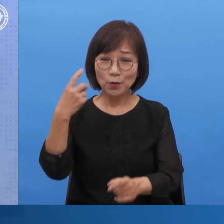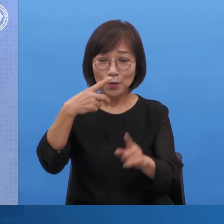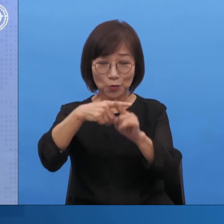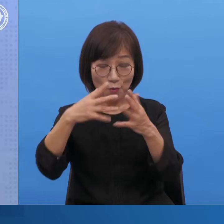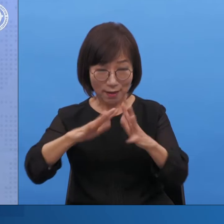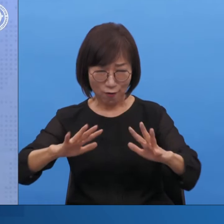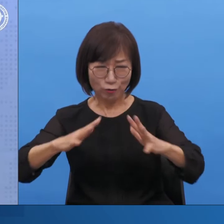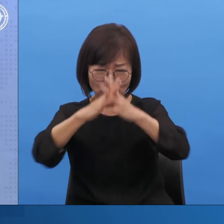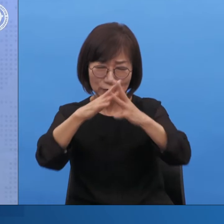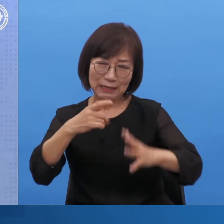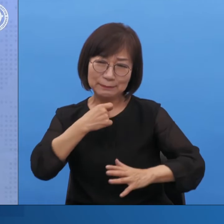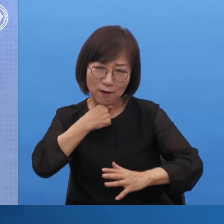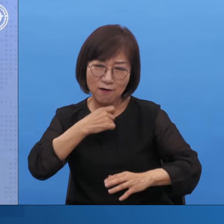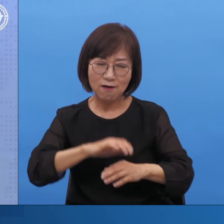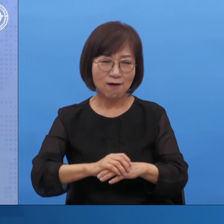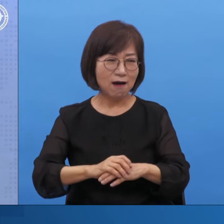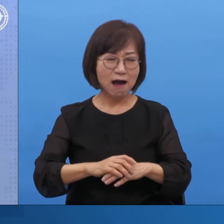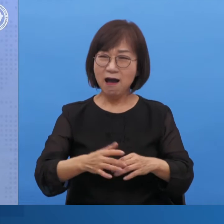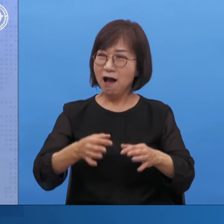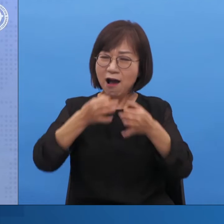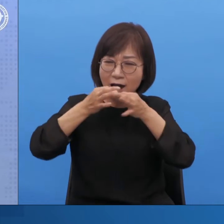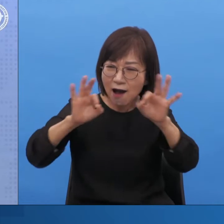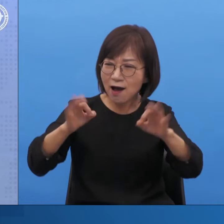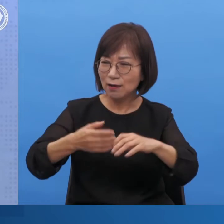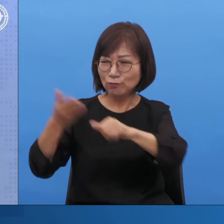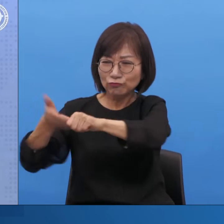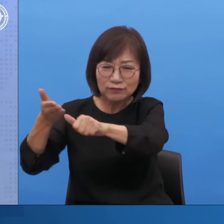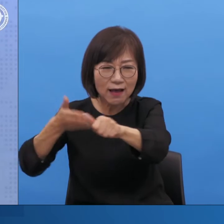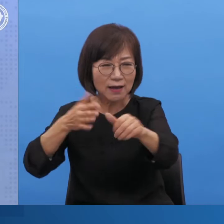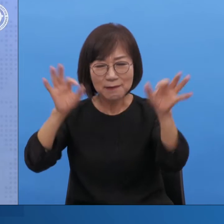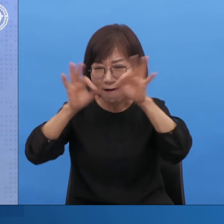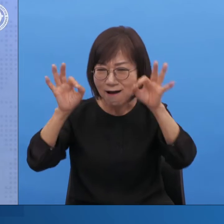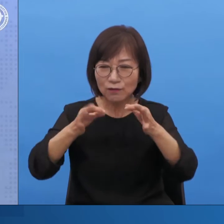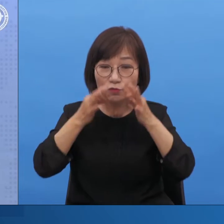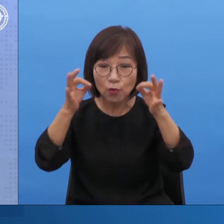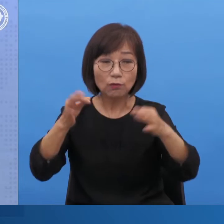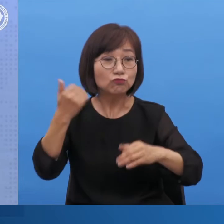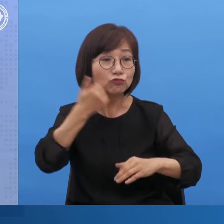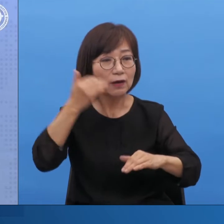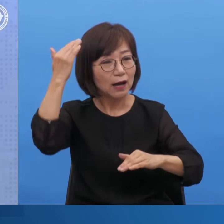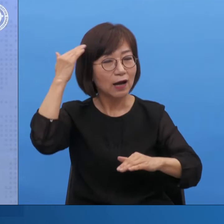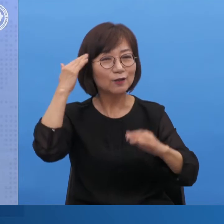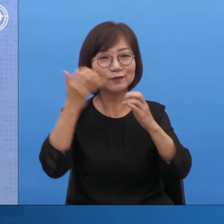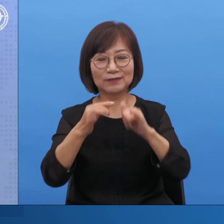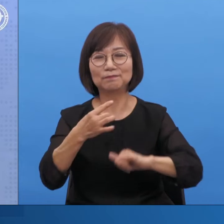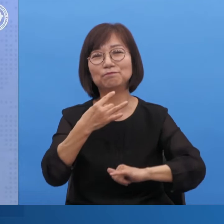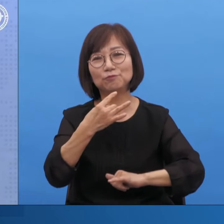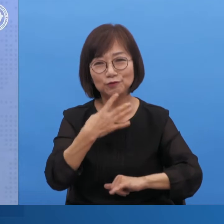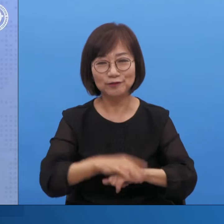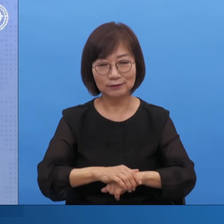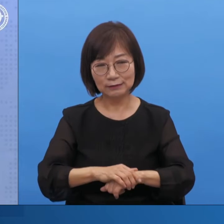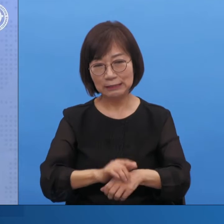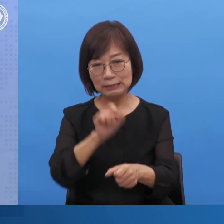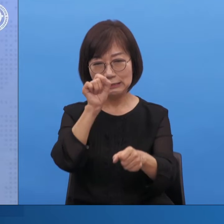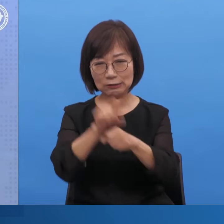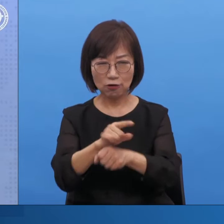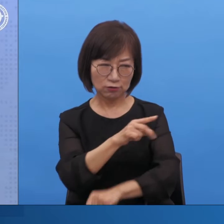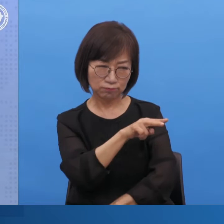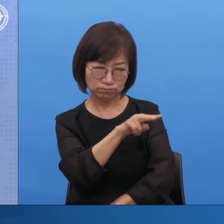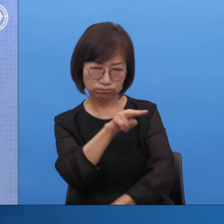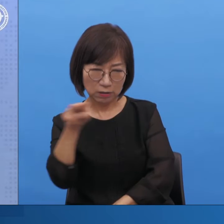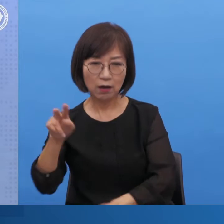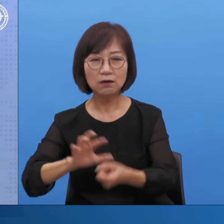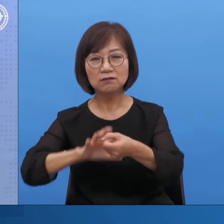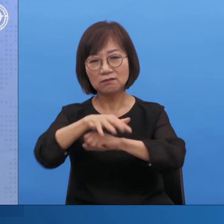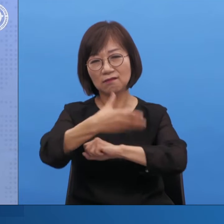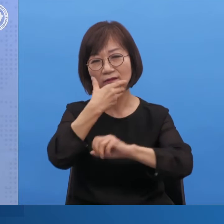한국밖에 없어요. And so only in Korea do the church members go arise and make an uproar about building a church construction. 세계 복음 할 수밖에 없어요. And so this nation has no choice but to